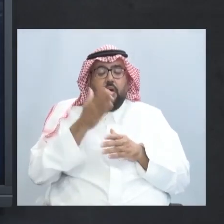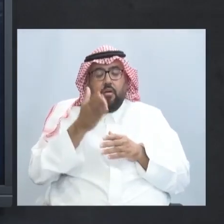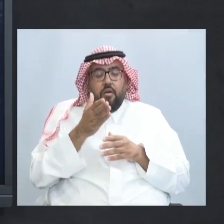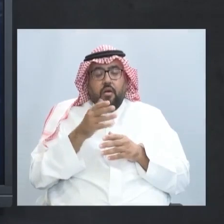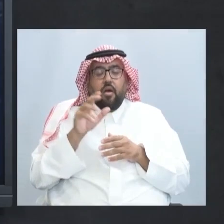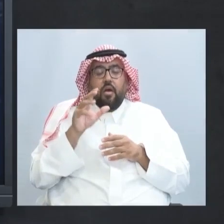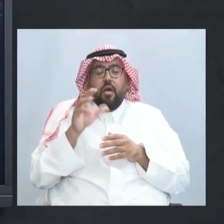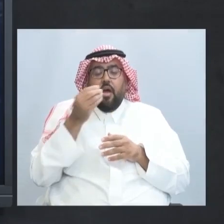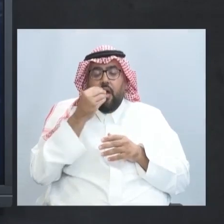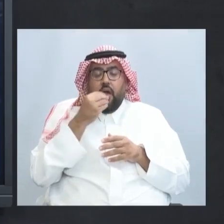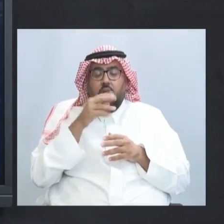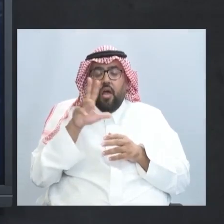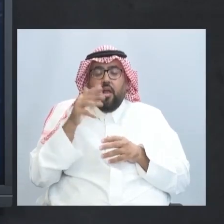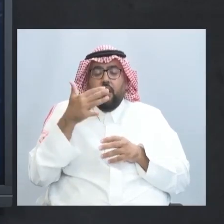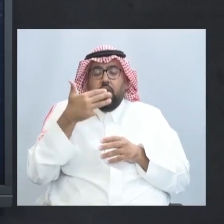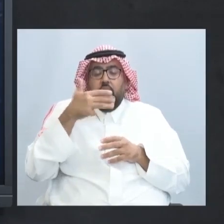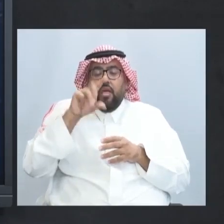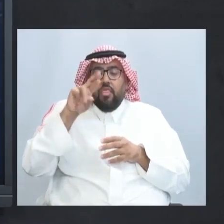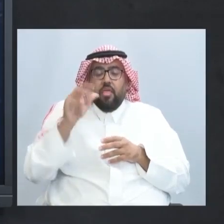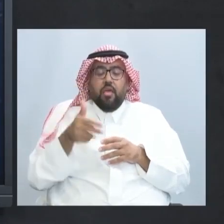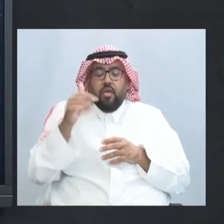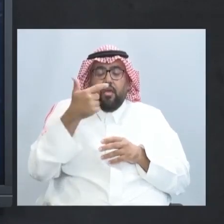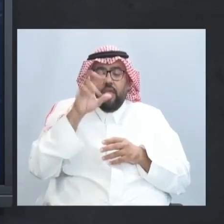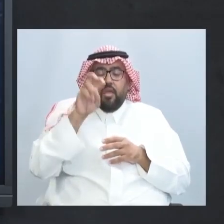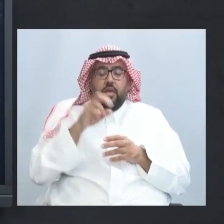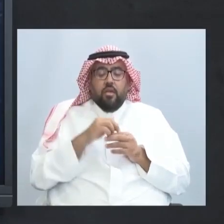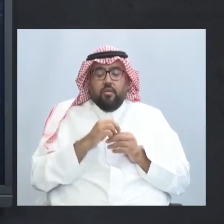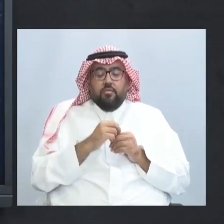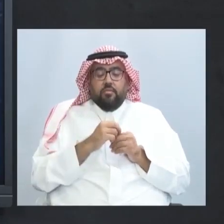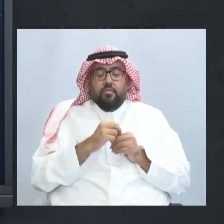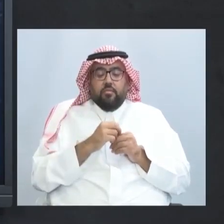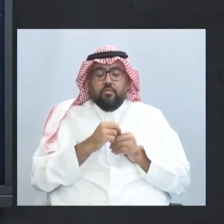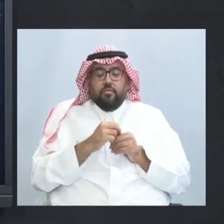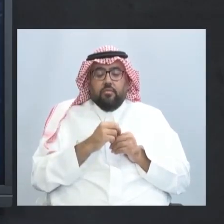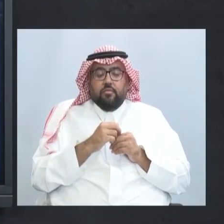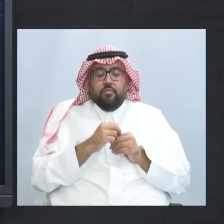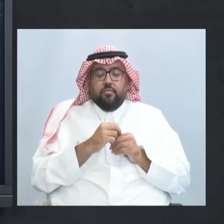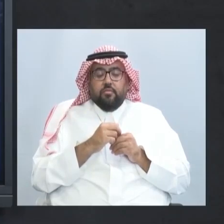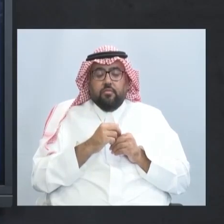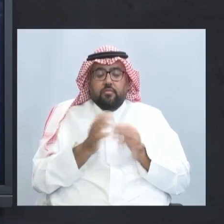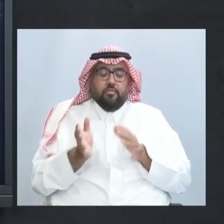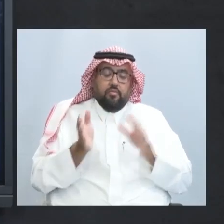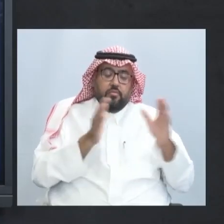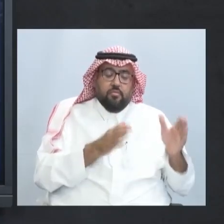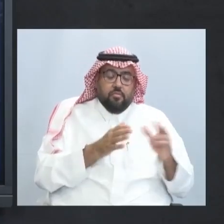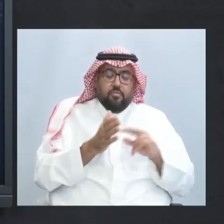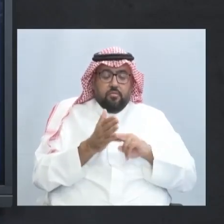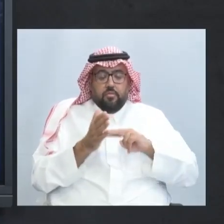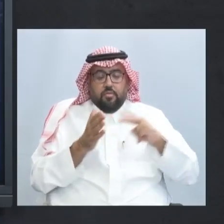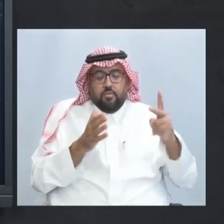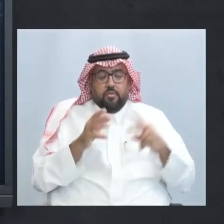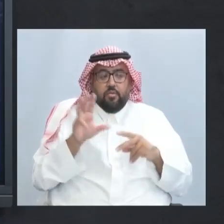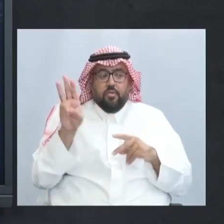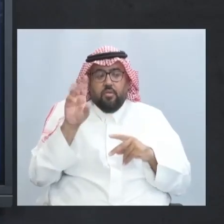الماده الغذا او نوع الماده الغذائيه التي تتغذى عليها الثديات لدينا هنا ثم انتقلنا الى تنوع الثديات